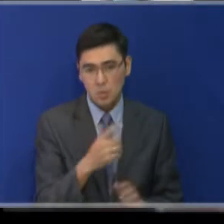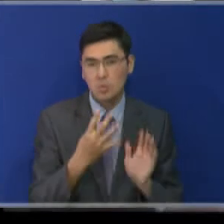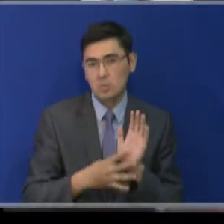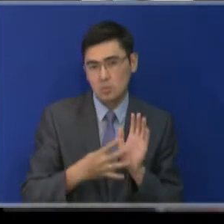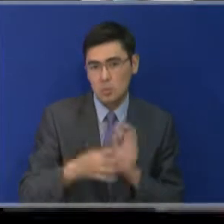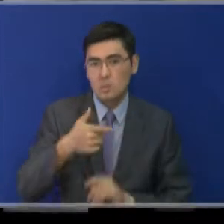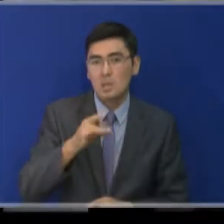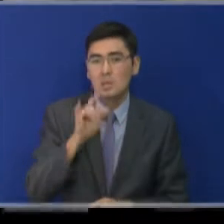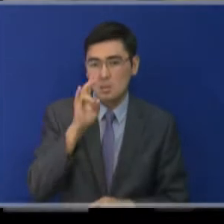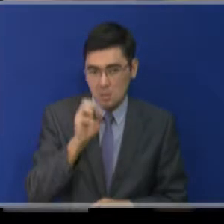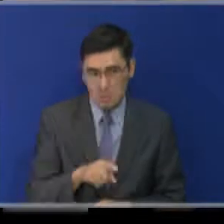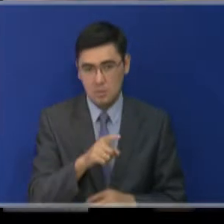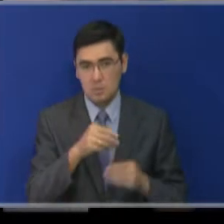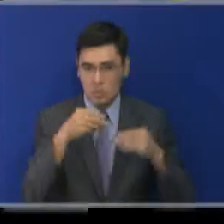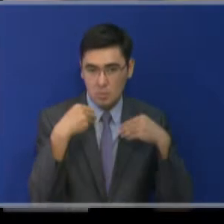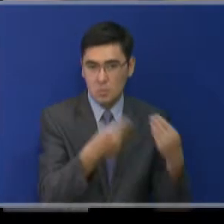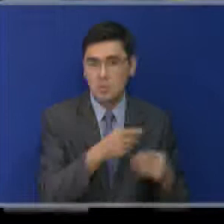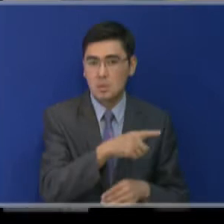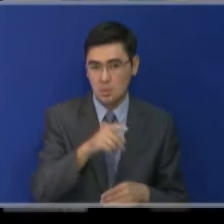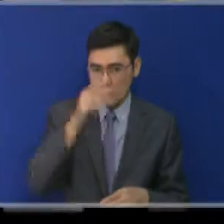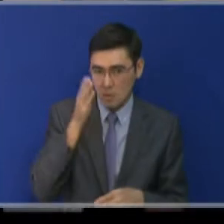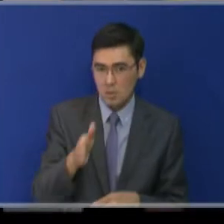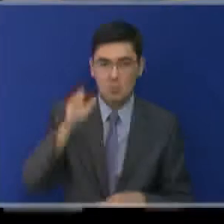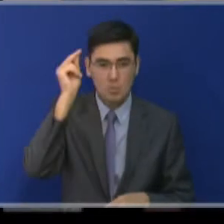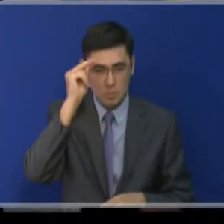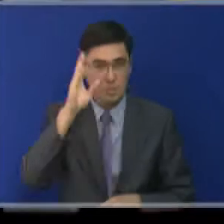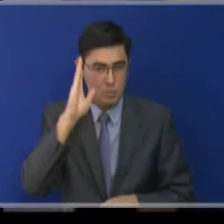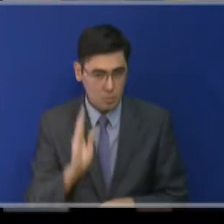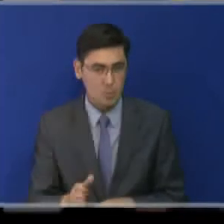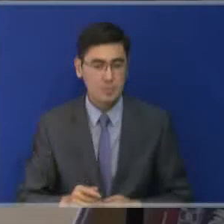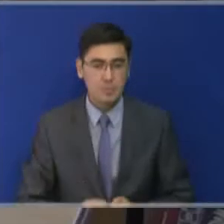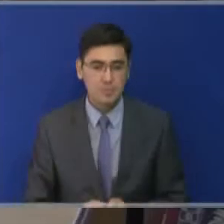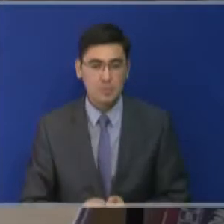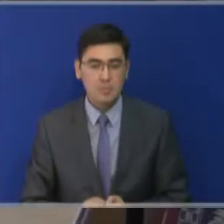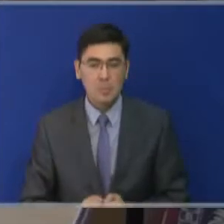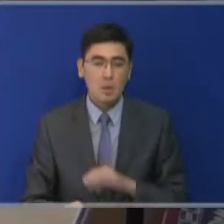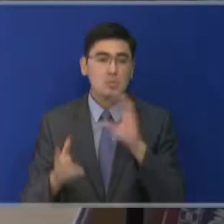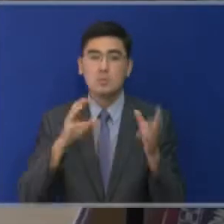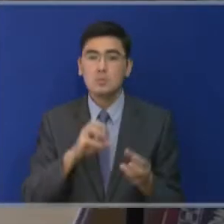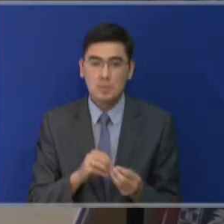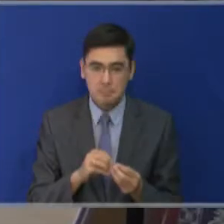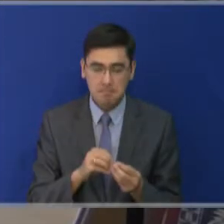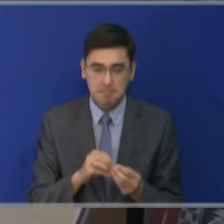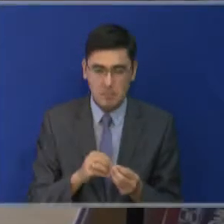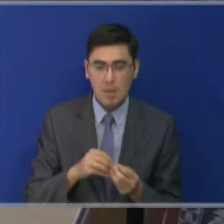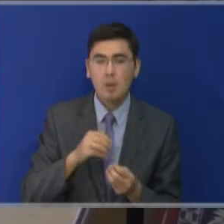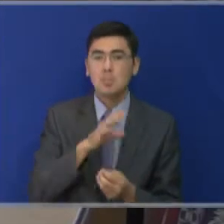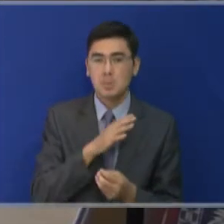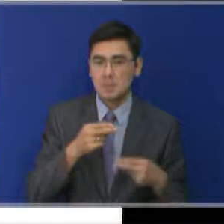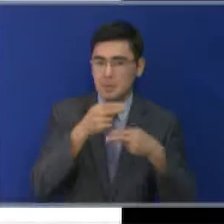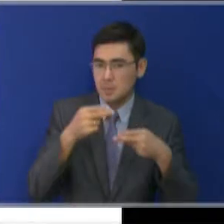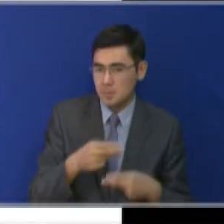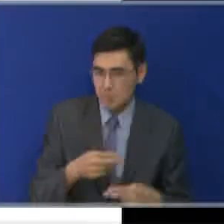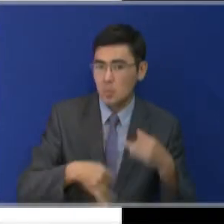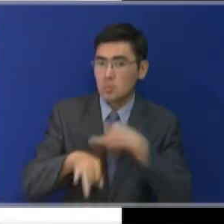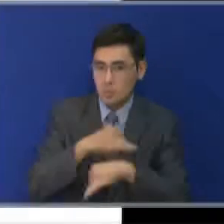болған. Сондай-ақ бөлім жетекшісі мектепке дейінгі білім беру мекемелерін дамыту бойынша атқарылып жатқан игі шараларға тоқталды. Қаламызда